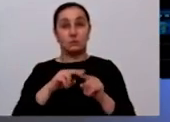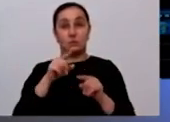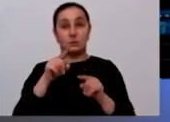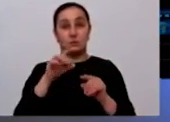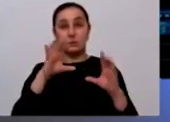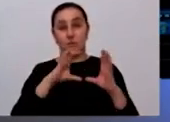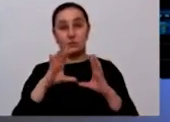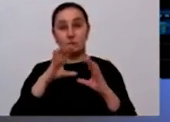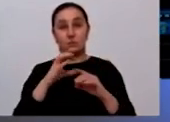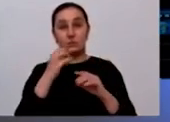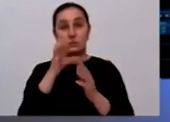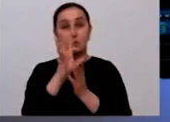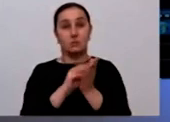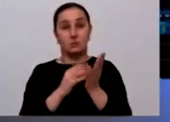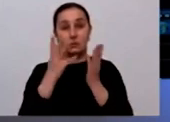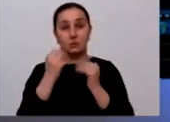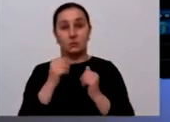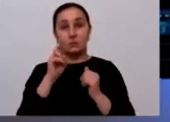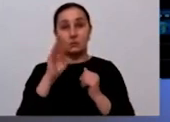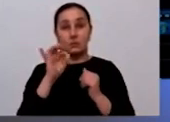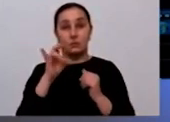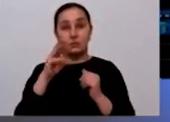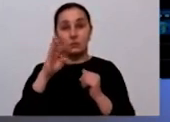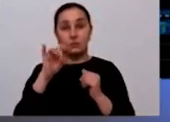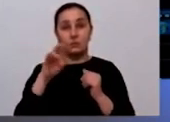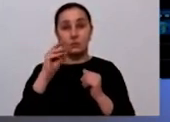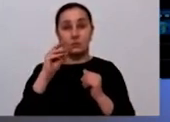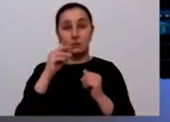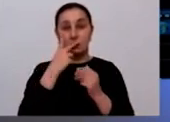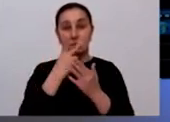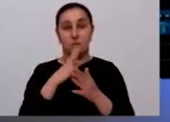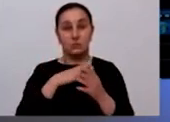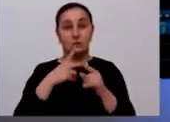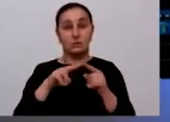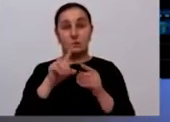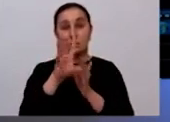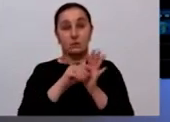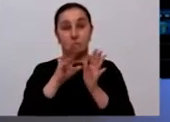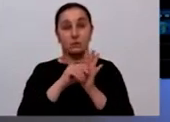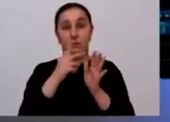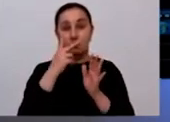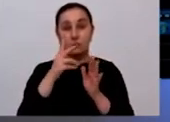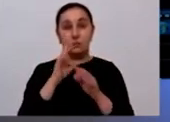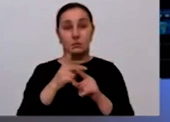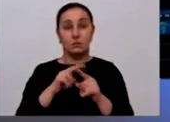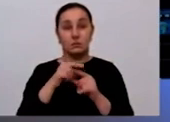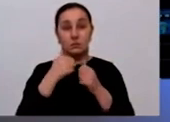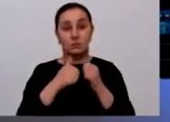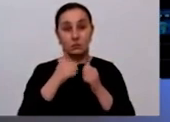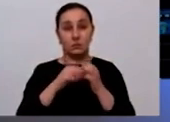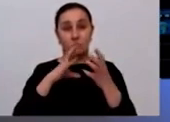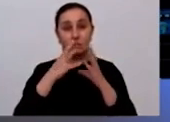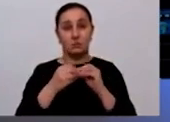demak, aylanamizdan nusxa olamiz. Ctrl C tugmasi orqali biz nega nusxa olyapmiz? Har safar qilganimizda har xil